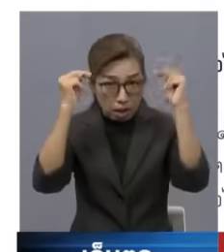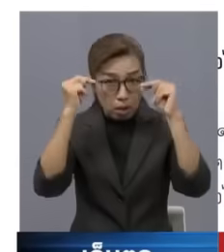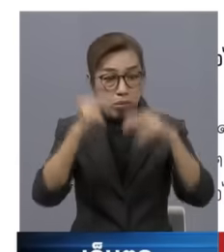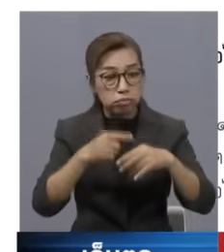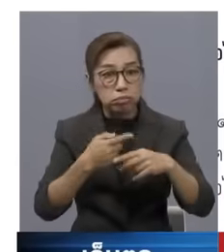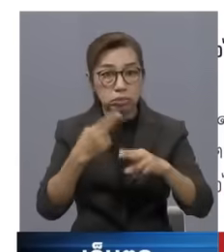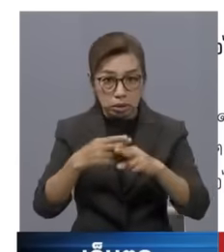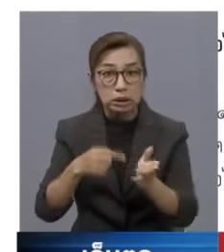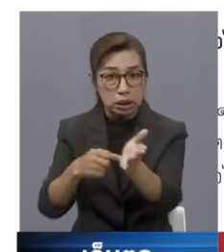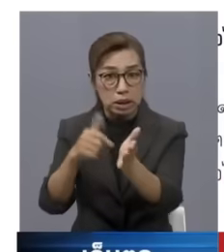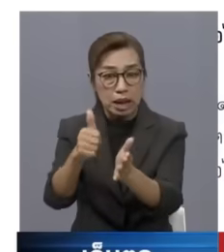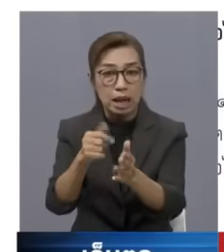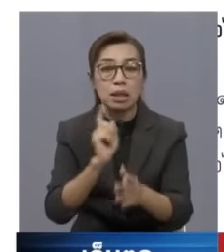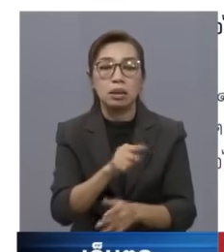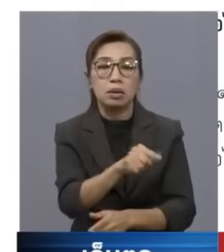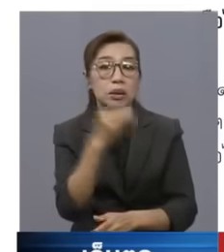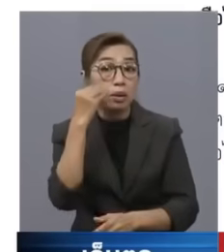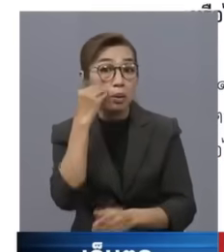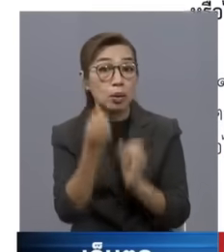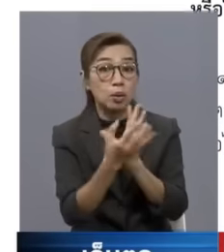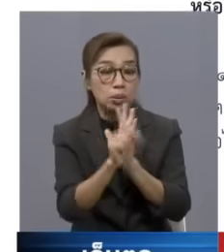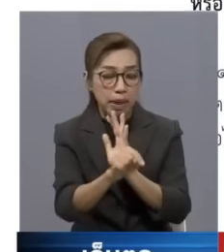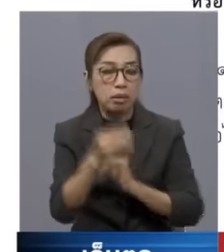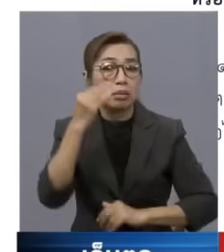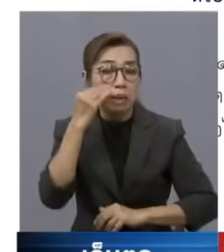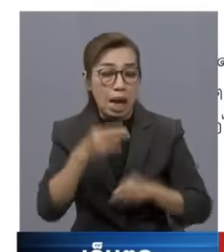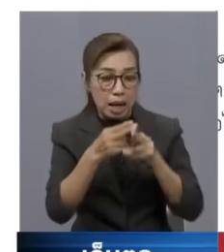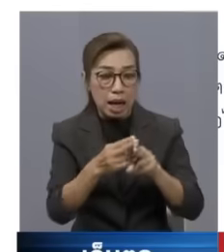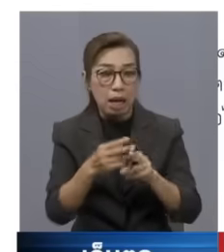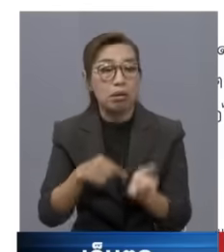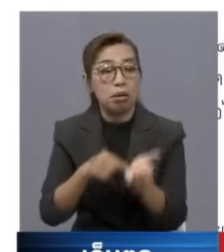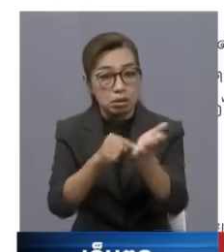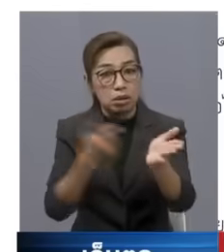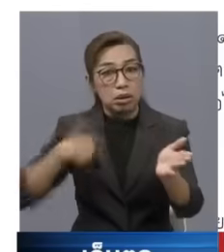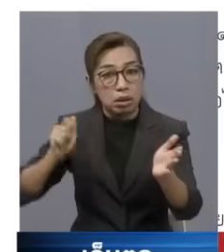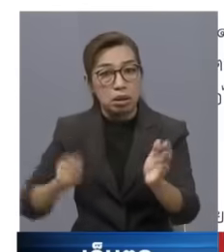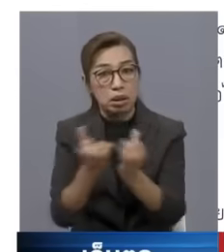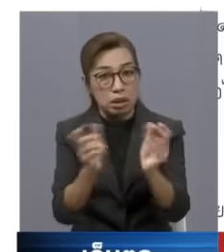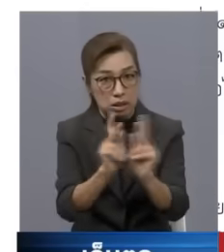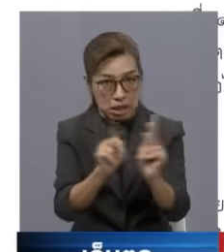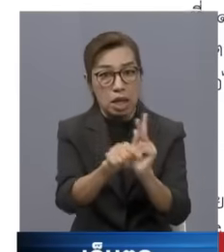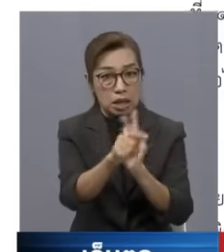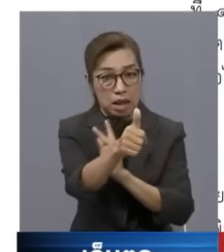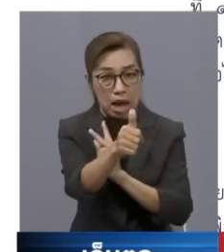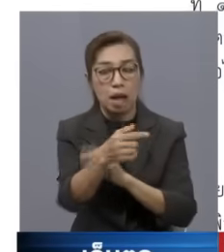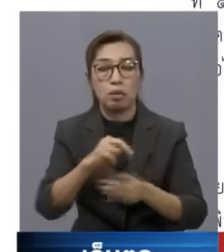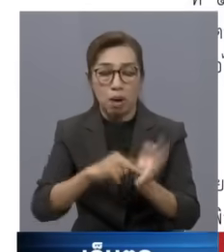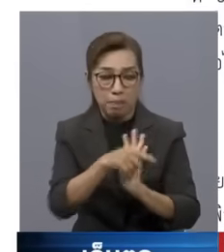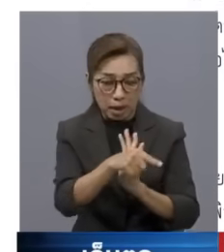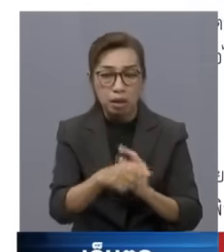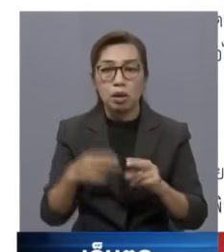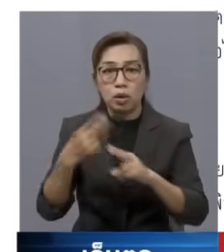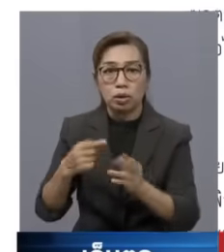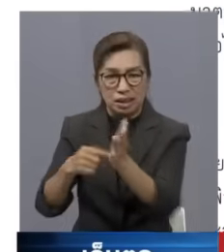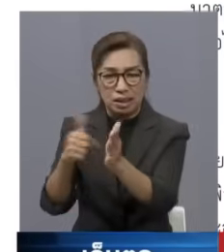รัฐสภาซึ่งถูกละเมิดสิทธิ์โดยตรงจะไปยื่นต่อศาลรัฐธรรมนูญแล้วก็เปิดทางให้คุณนิทานนั้นต่อสู้ต่อไปได้แต่ณตอนนี้นะ